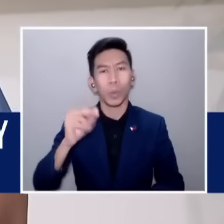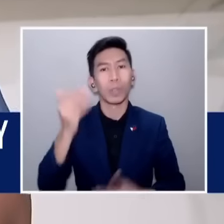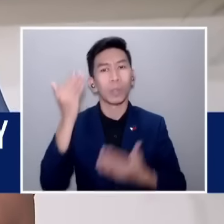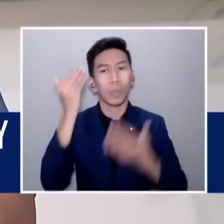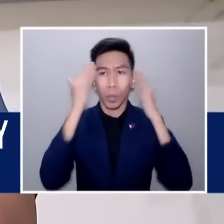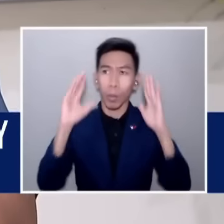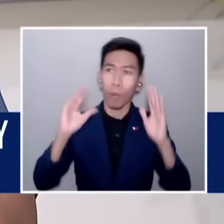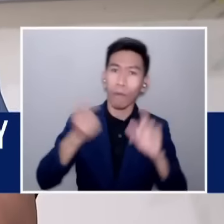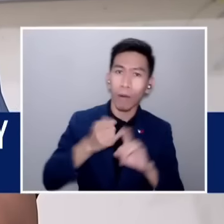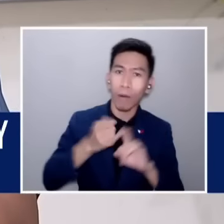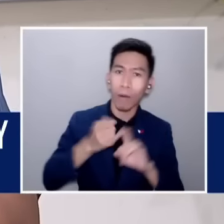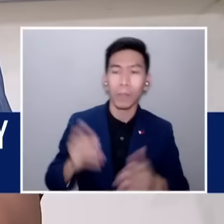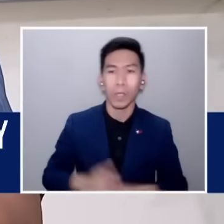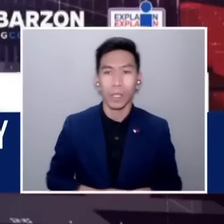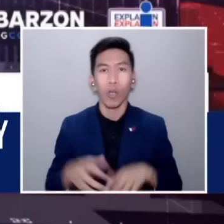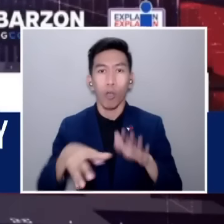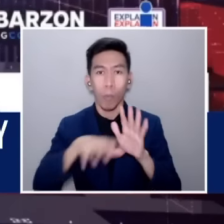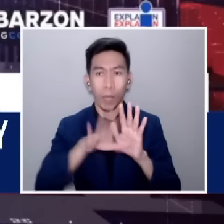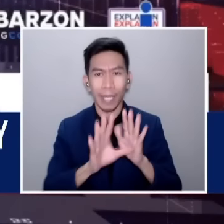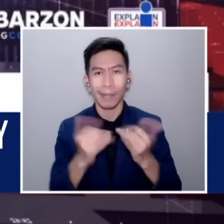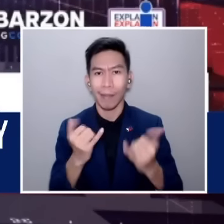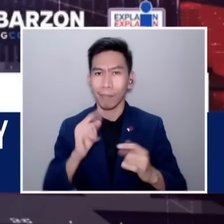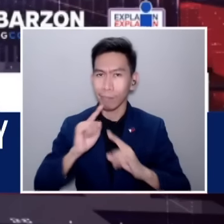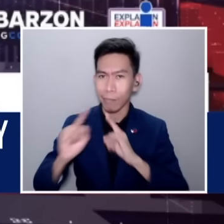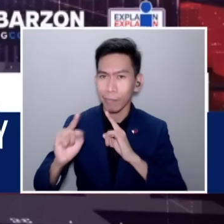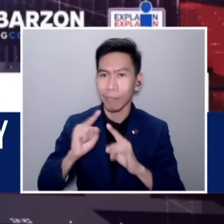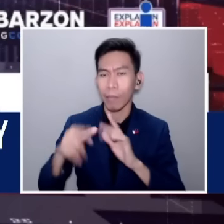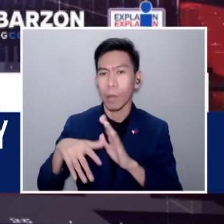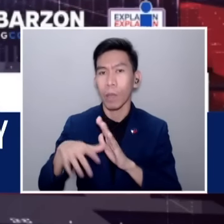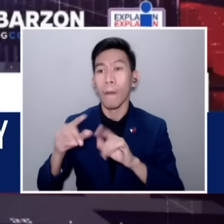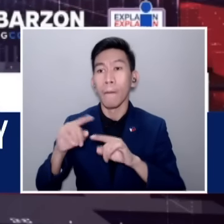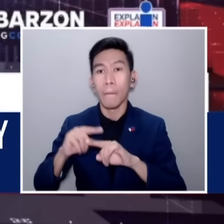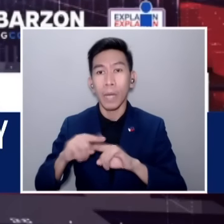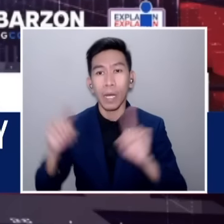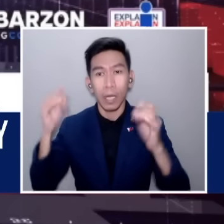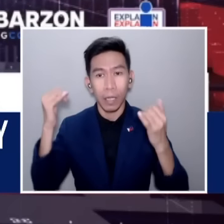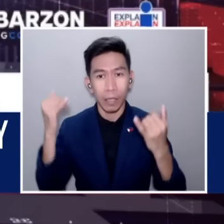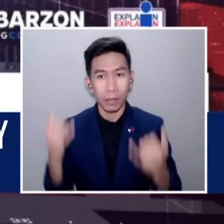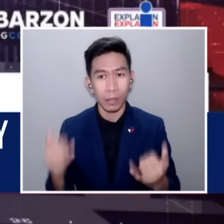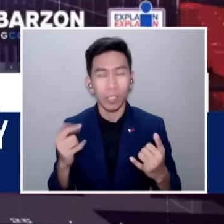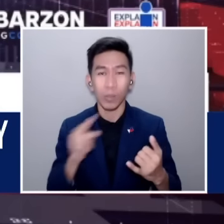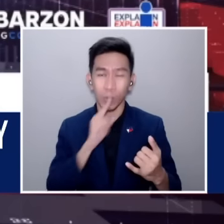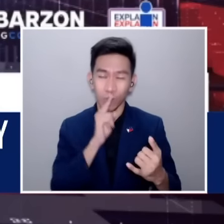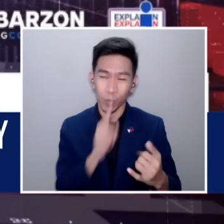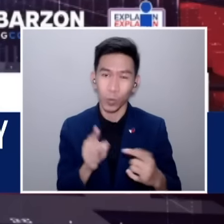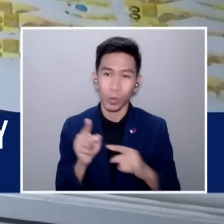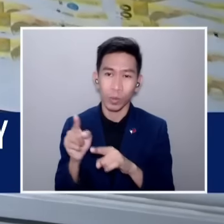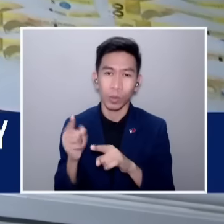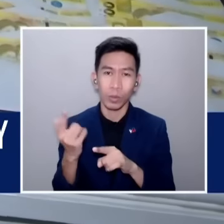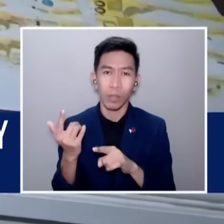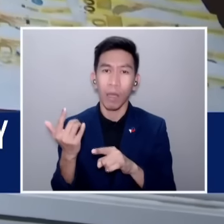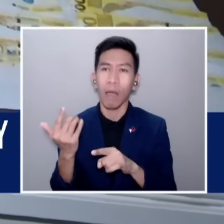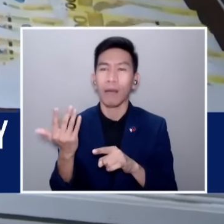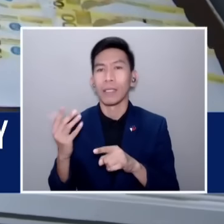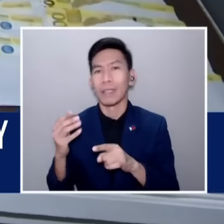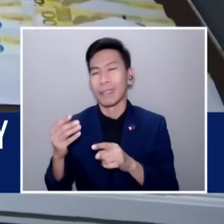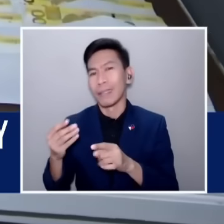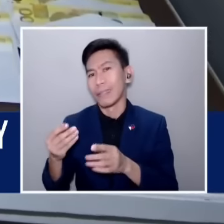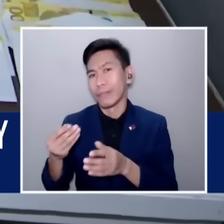ng issue. Aminado ang COMELEC na kadalasang hindi naman umuusad ang kaso sa mga inirereklamo ng vote buying dahil